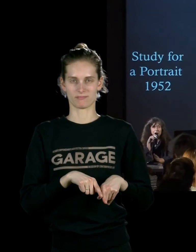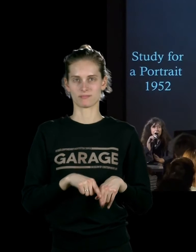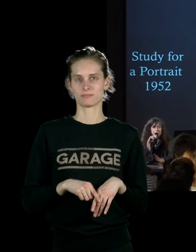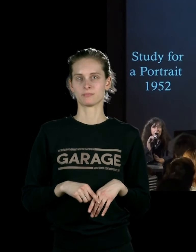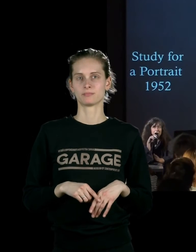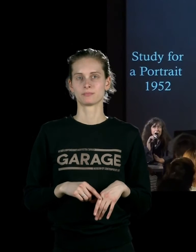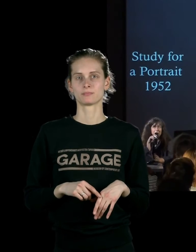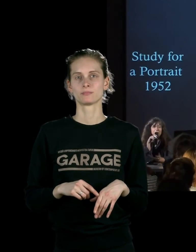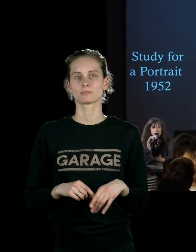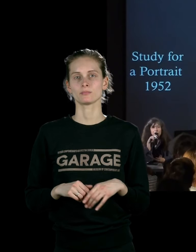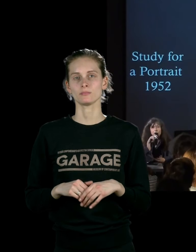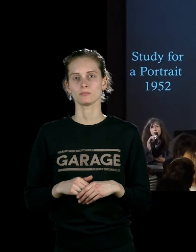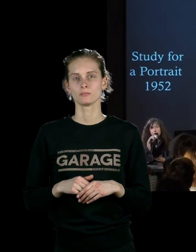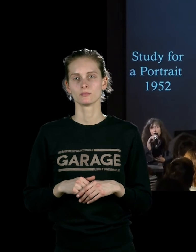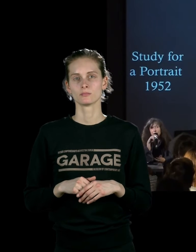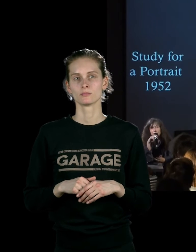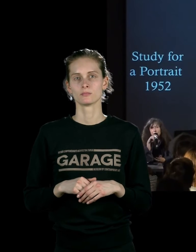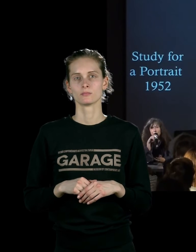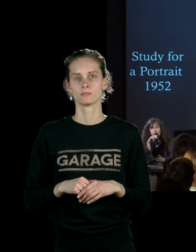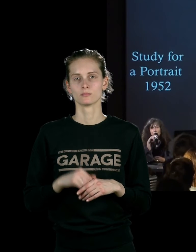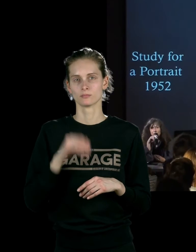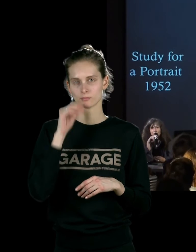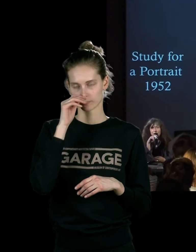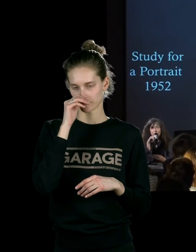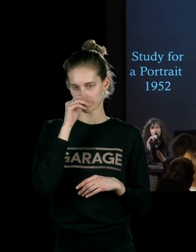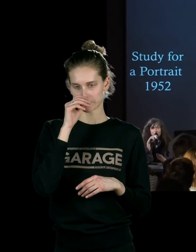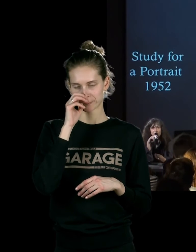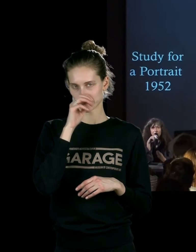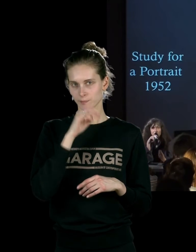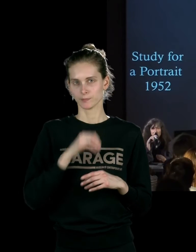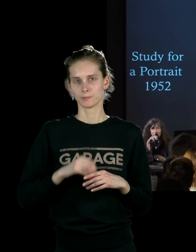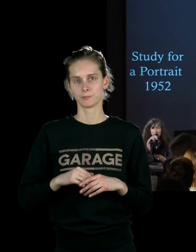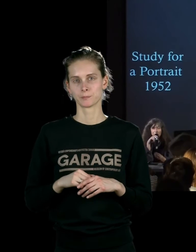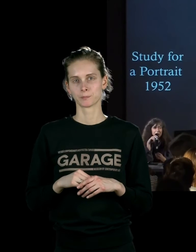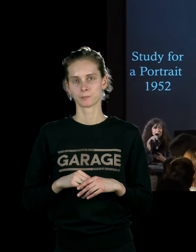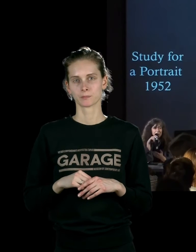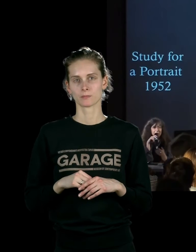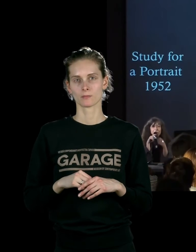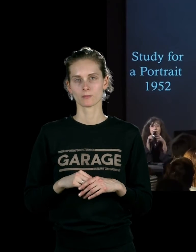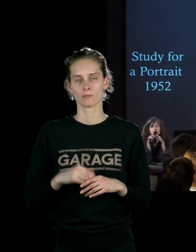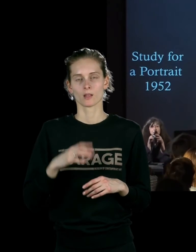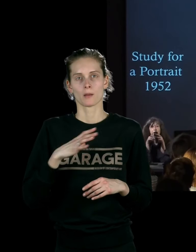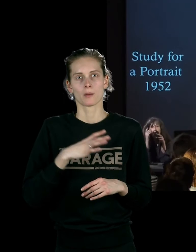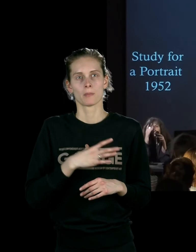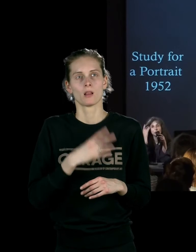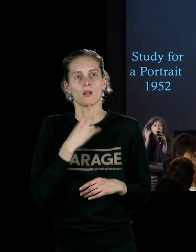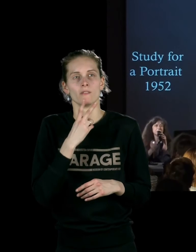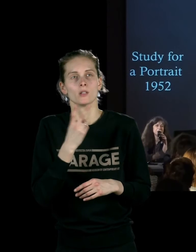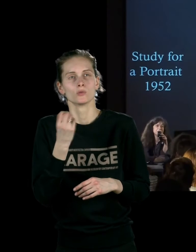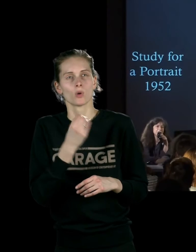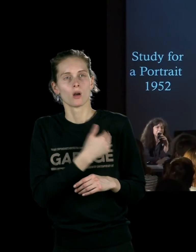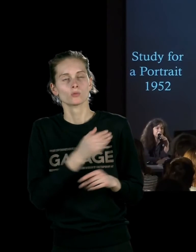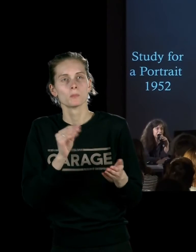не была изжита, скорее всего, в его произведениях. Он постоянно была потребность возвращаться к этой